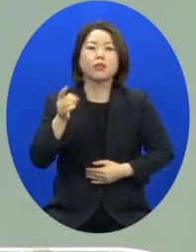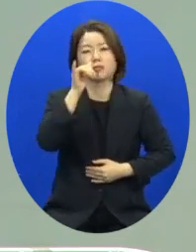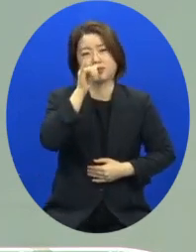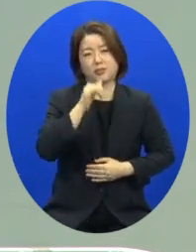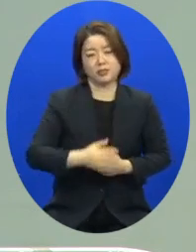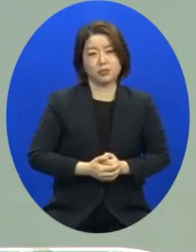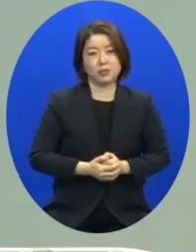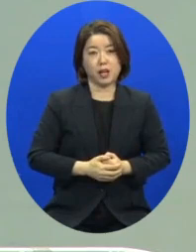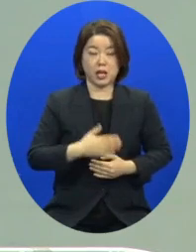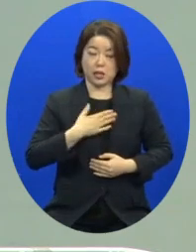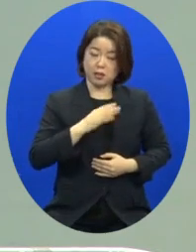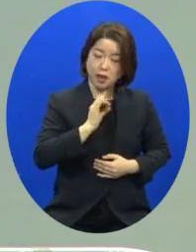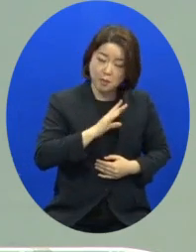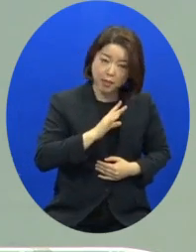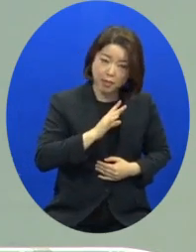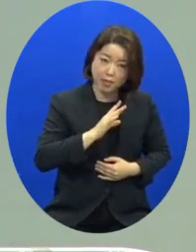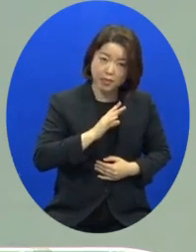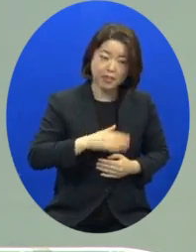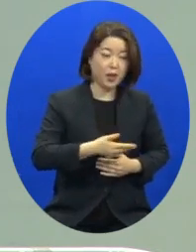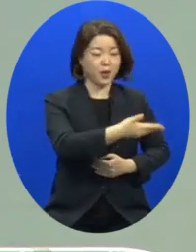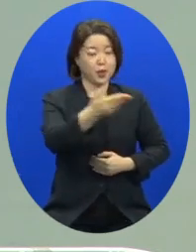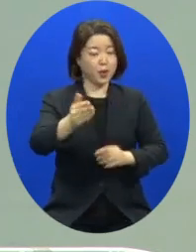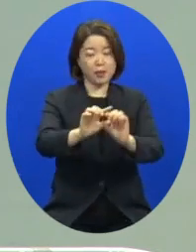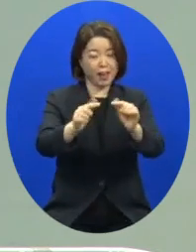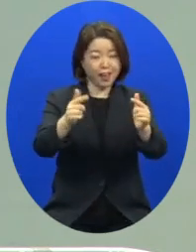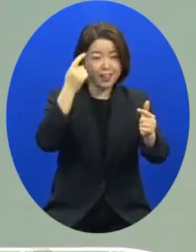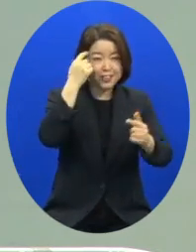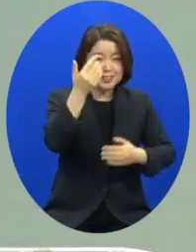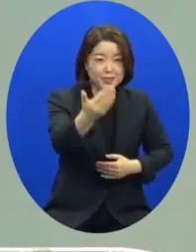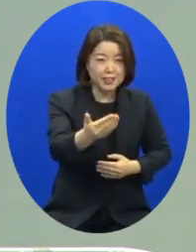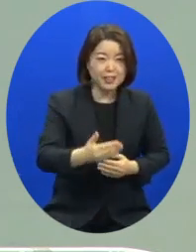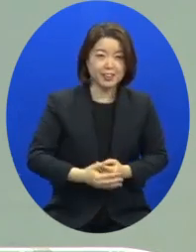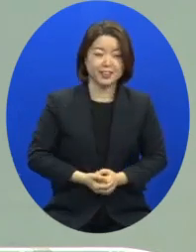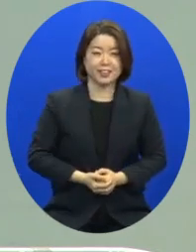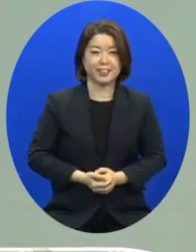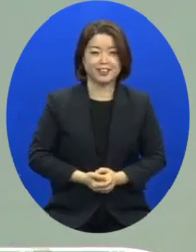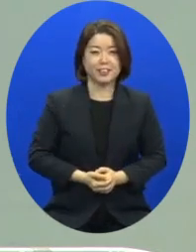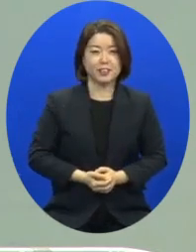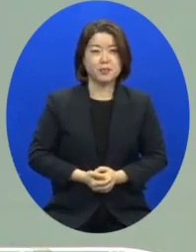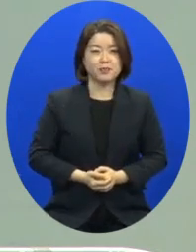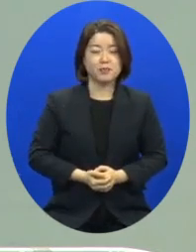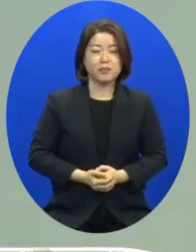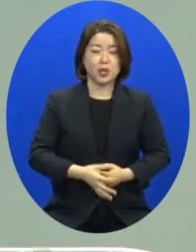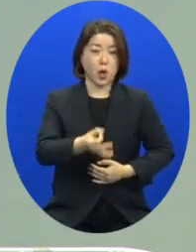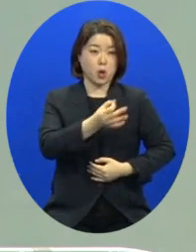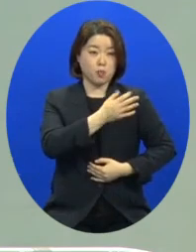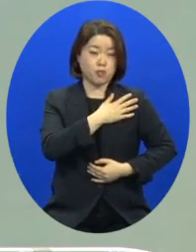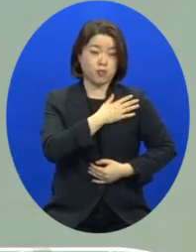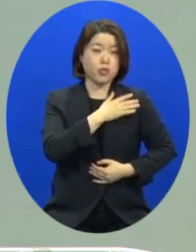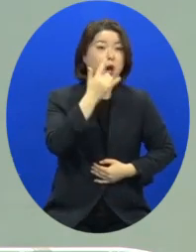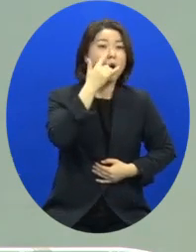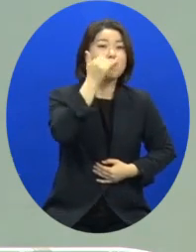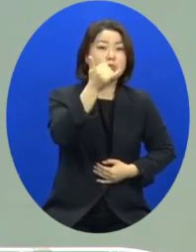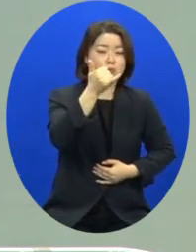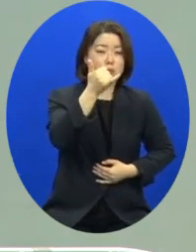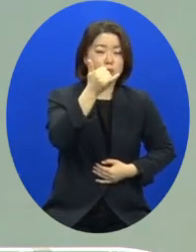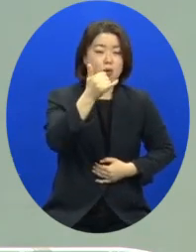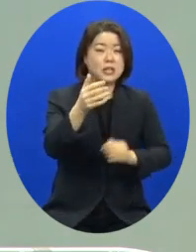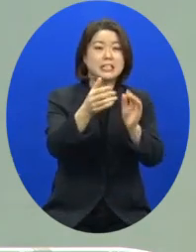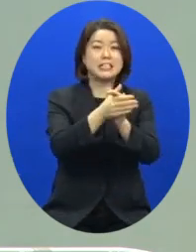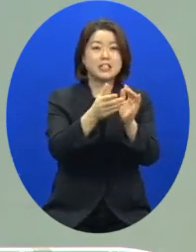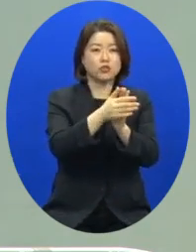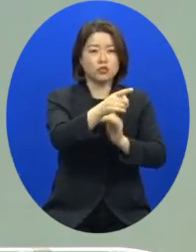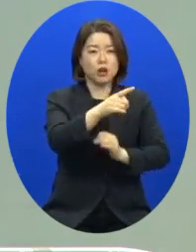부럽더라고요. 저만 그랬습니까? 여러분은 안 그랬습니까? 아, 부자인 부모를 둔 친구가 그렇게